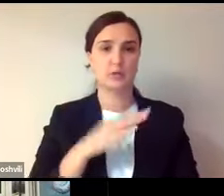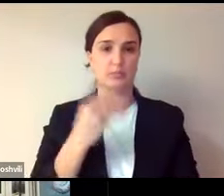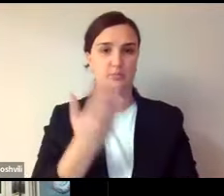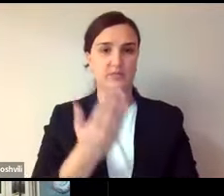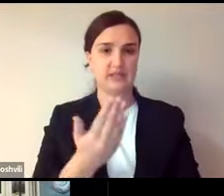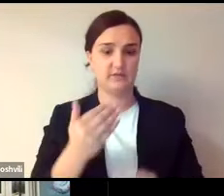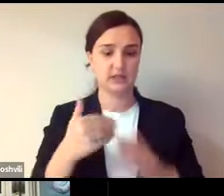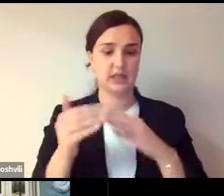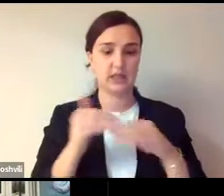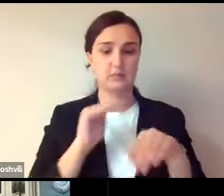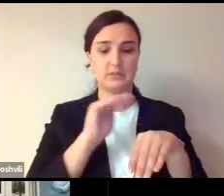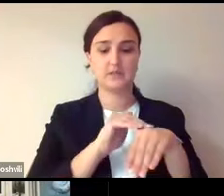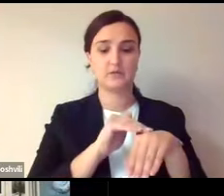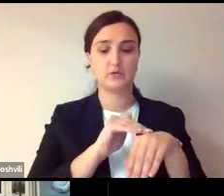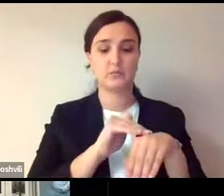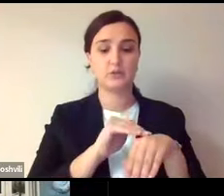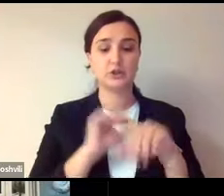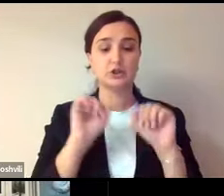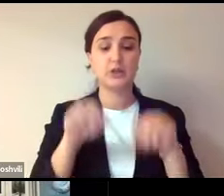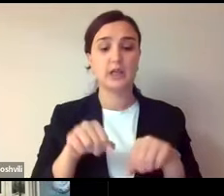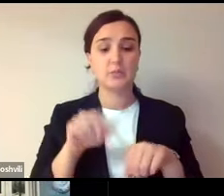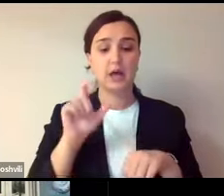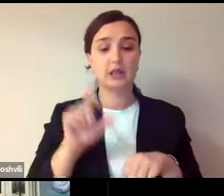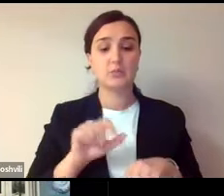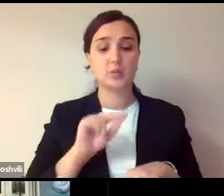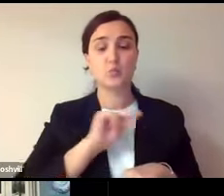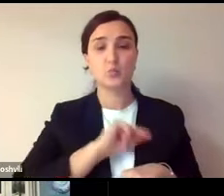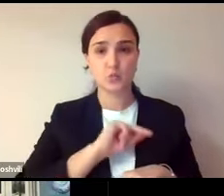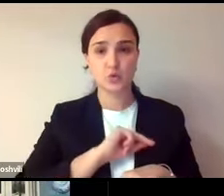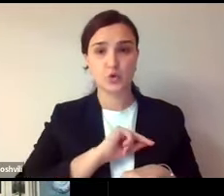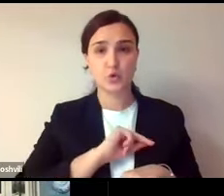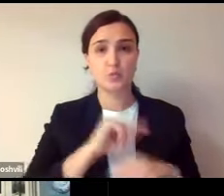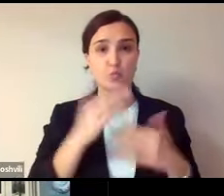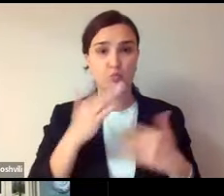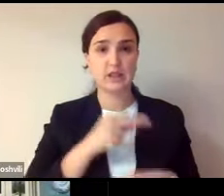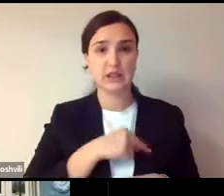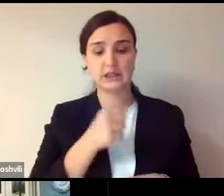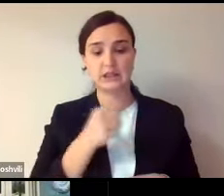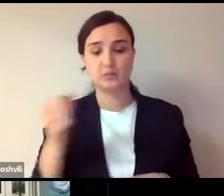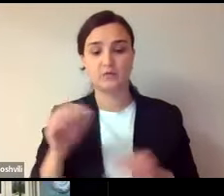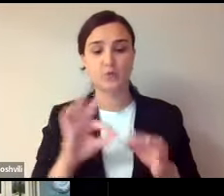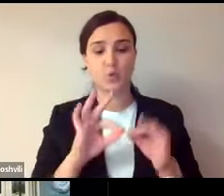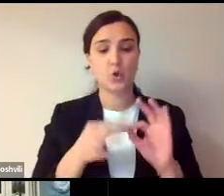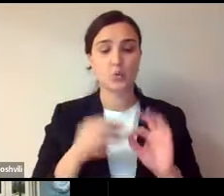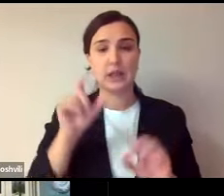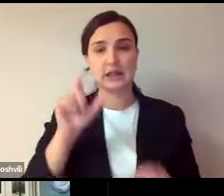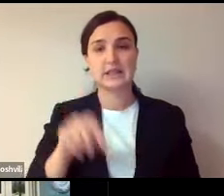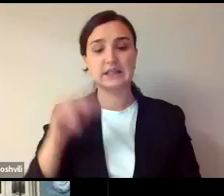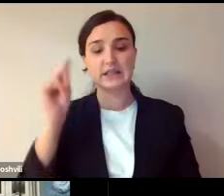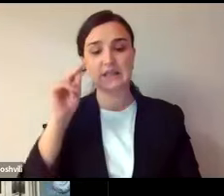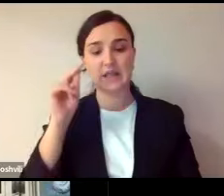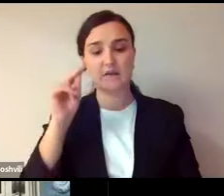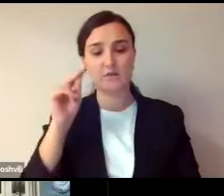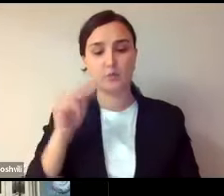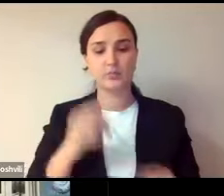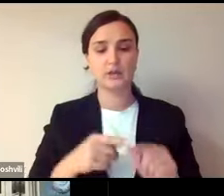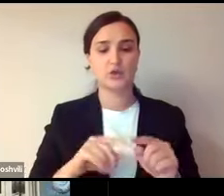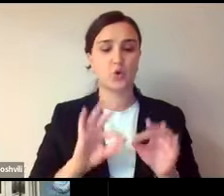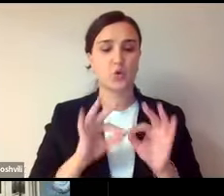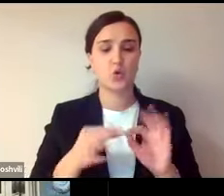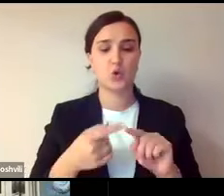და მათ შორის შეიძლება ადამიანი მუშაობდეს, უკვე დასაქმებული იყოს კონკრეტულ ადგილას, სწავლობდეს კონკრეტულ ადგილას